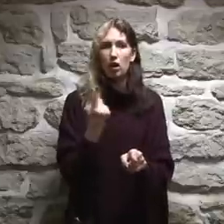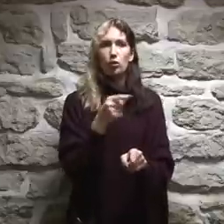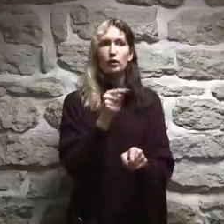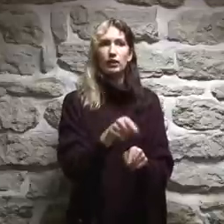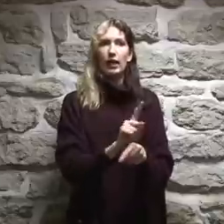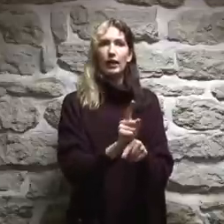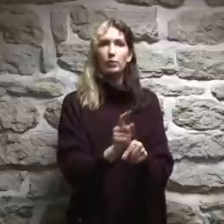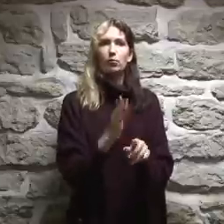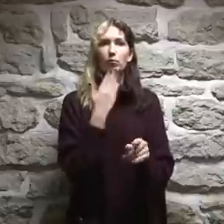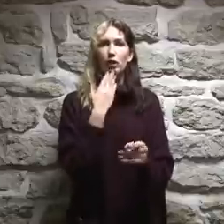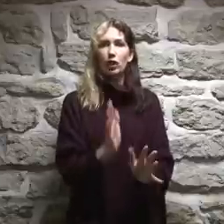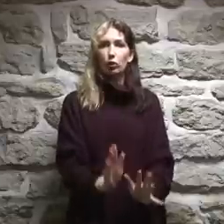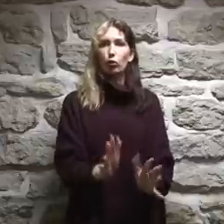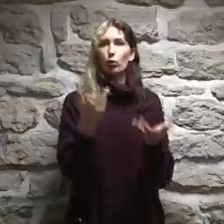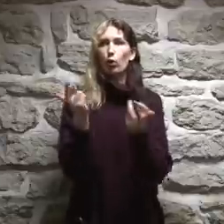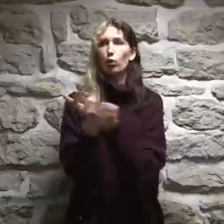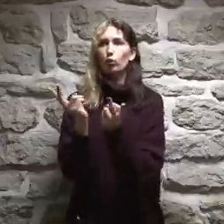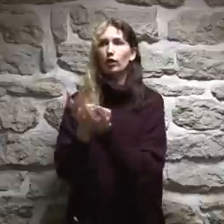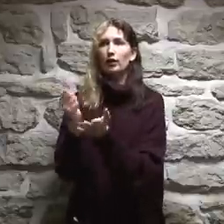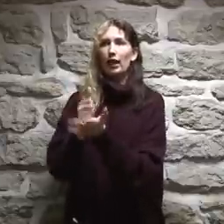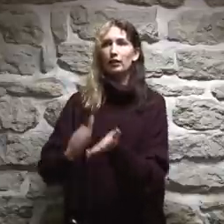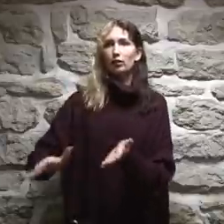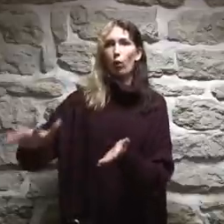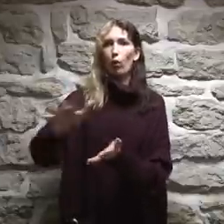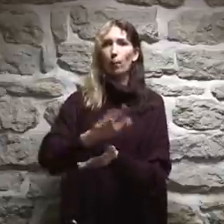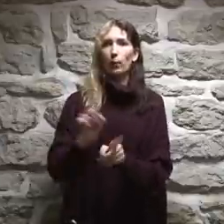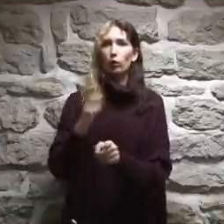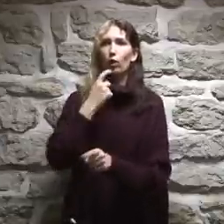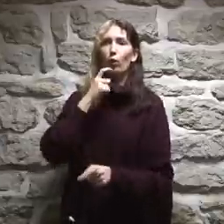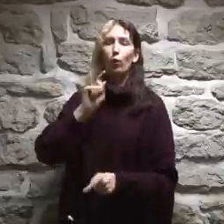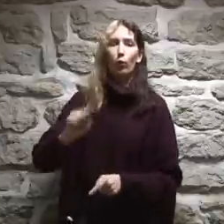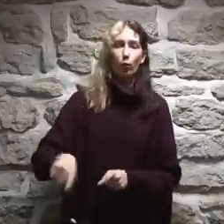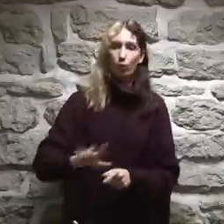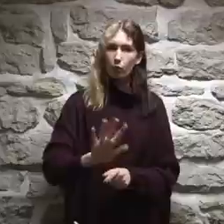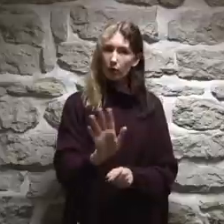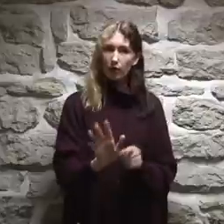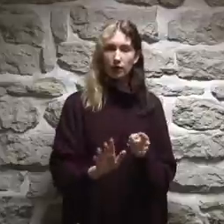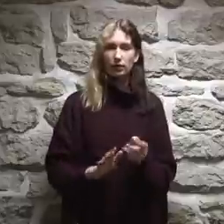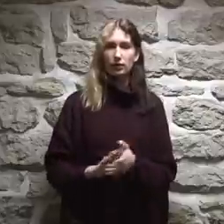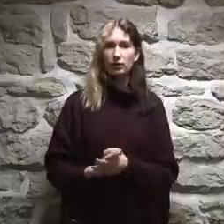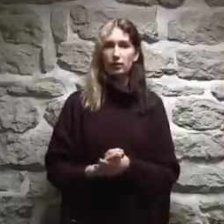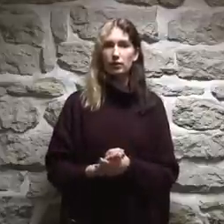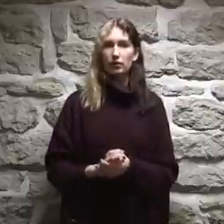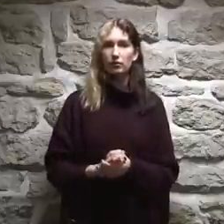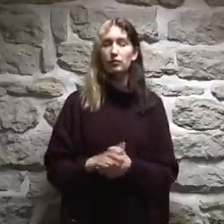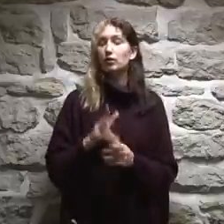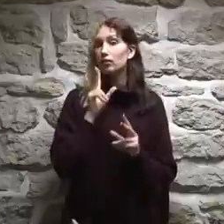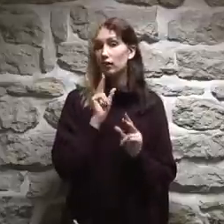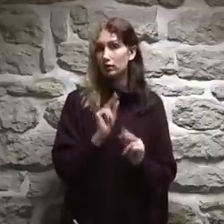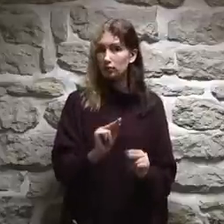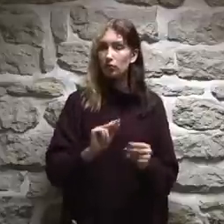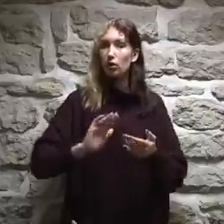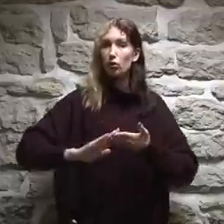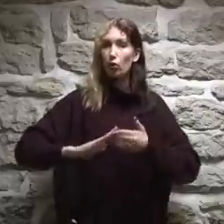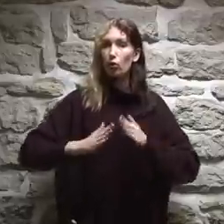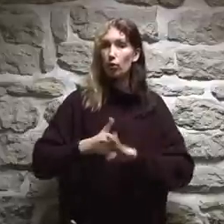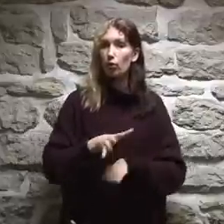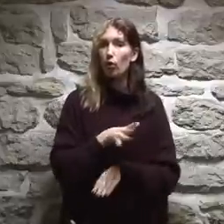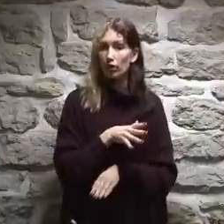juhtuks sõltumata sellest, milline on keskkond, kus me oleme ja tegutseme. Tõepoolest kokku